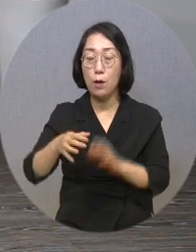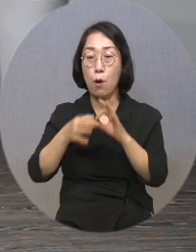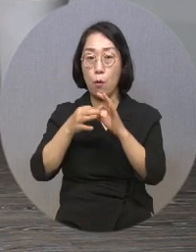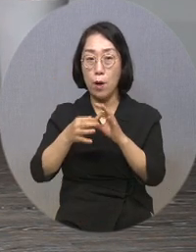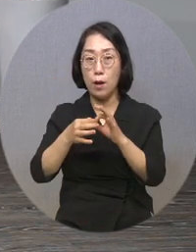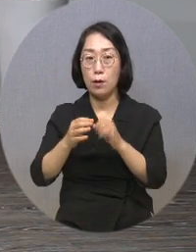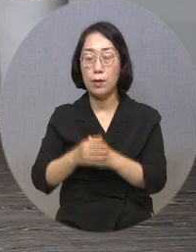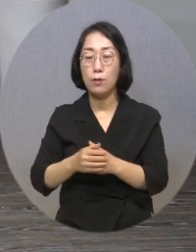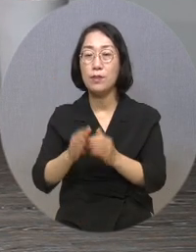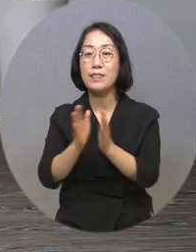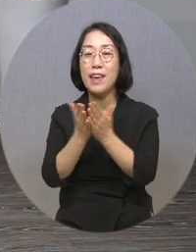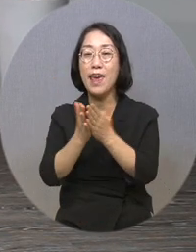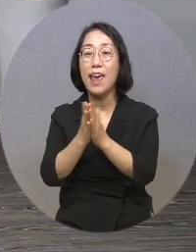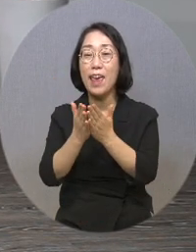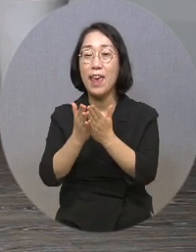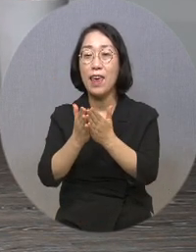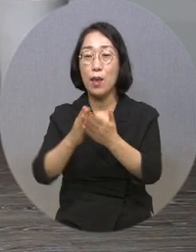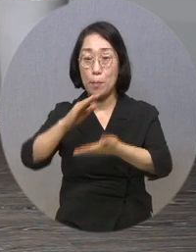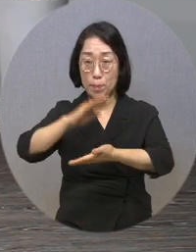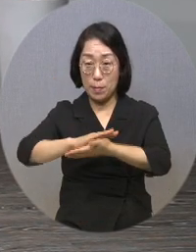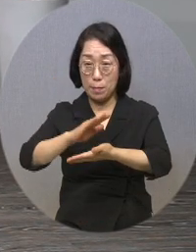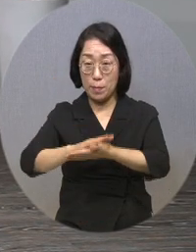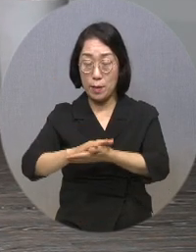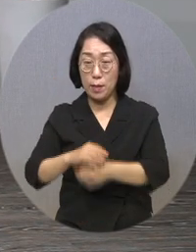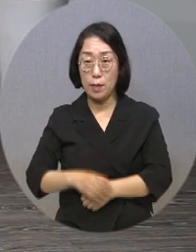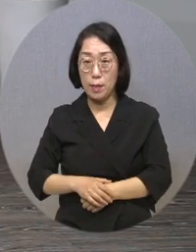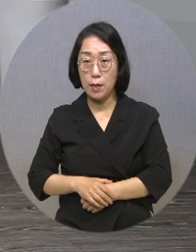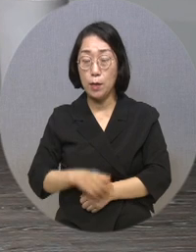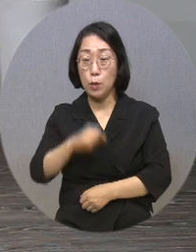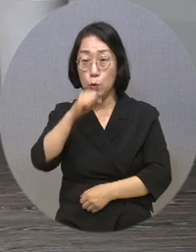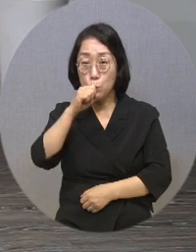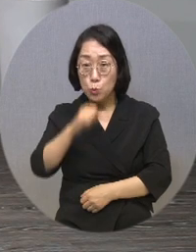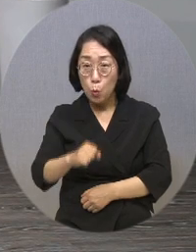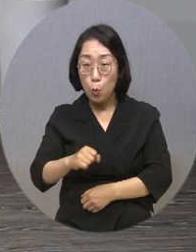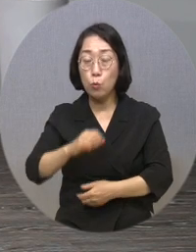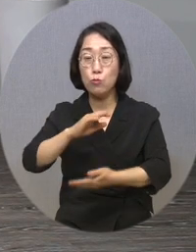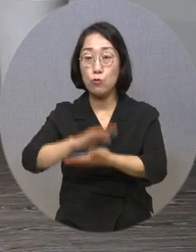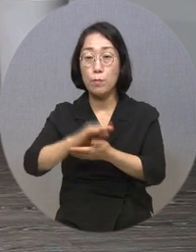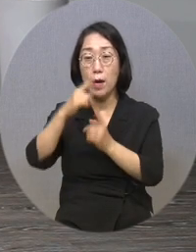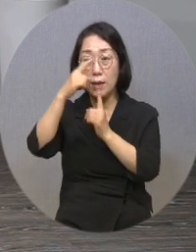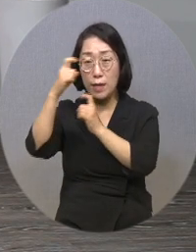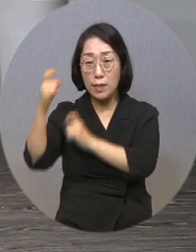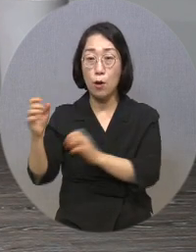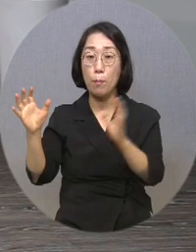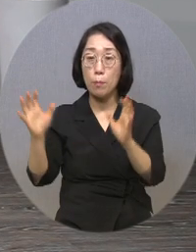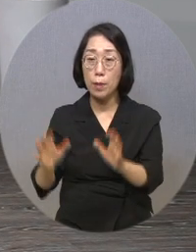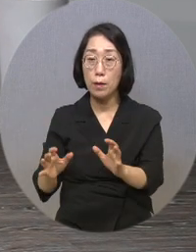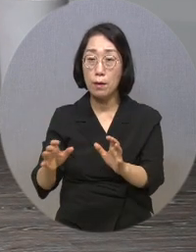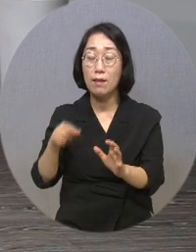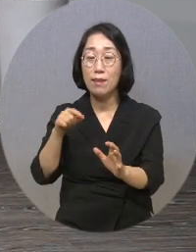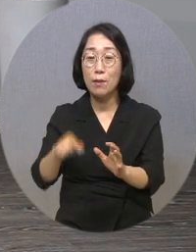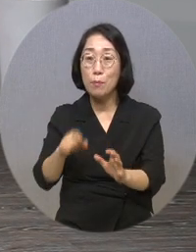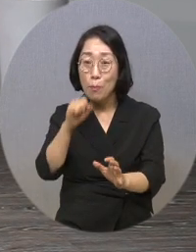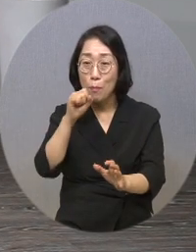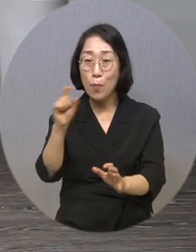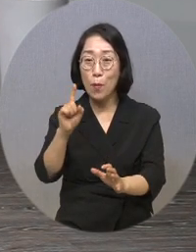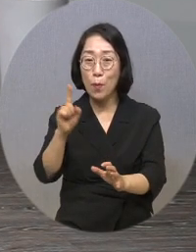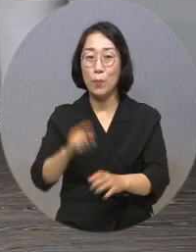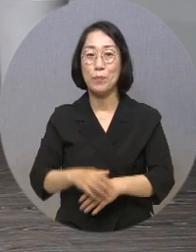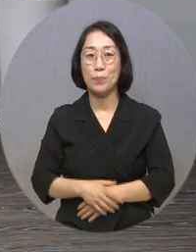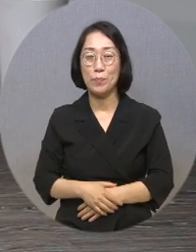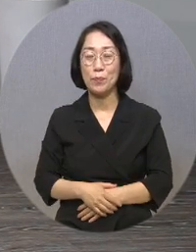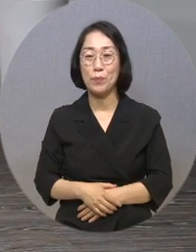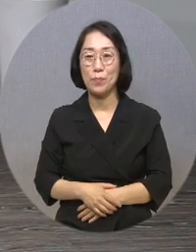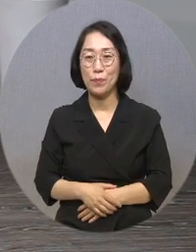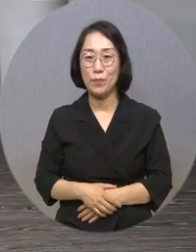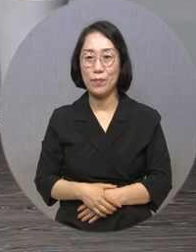제가 들었습니다. 근데 착한 출판 기념회를 하셨다고 들었는데 착한 출판 기념회 혹시 어떤 건지 여쭤봐도